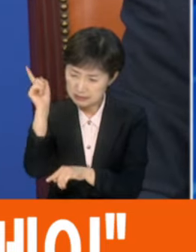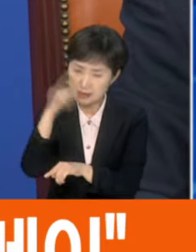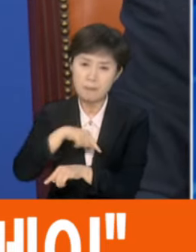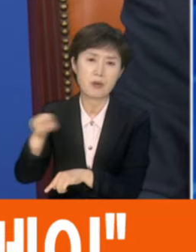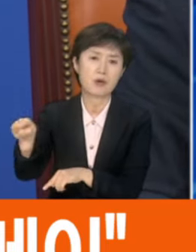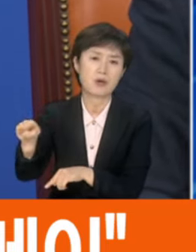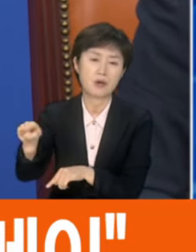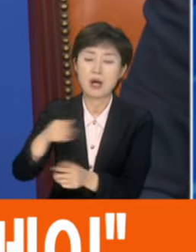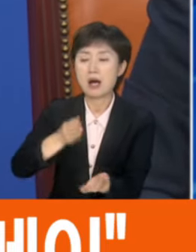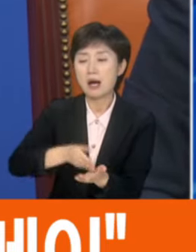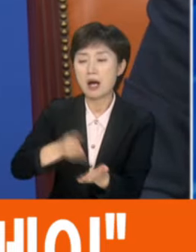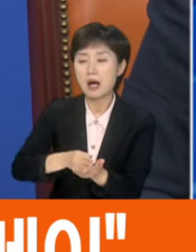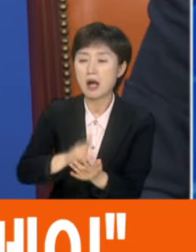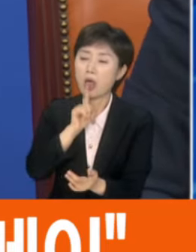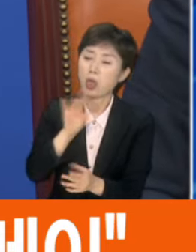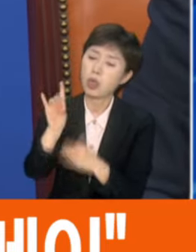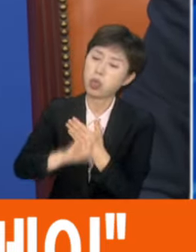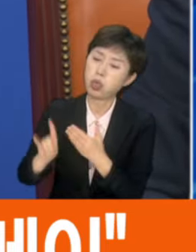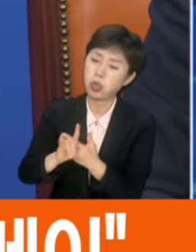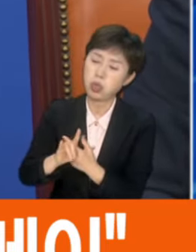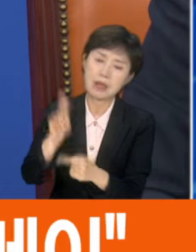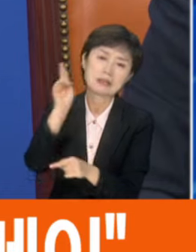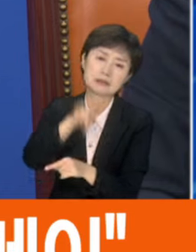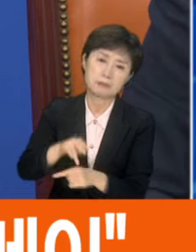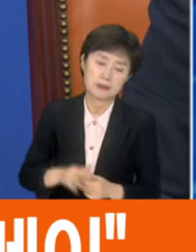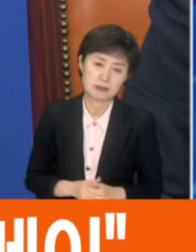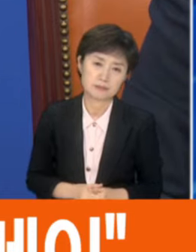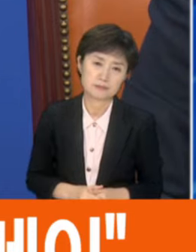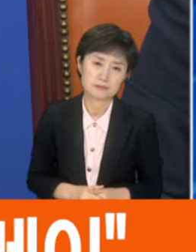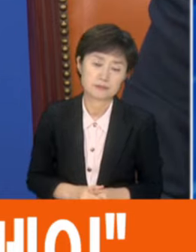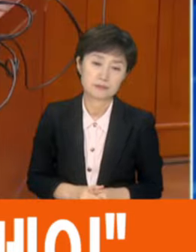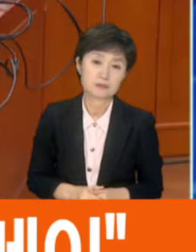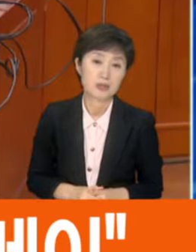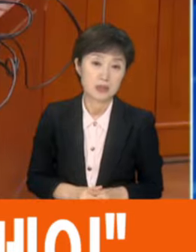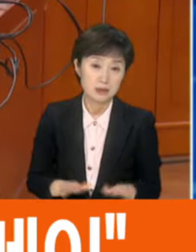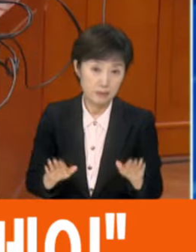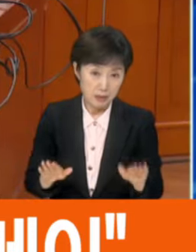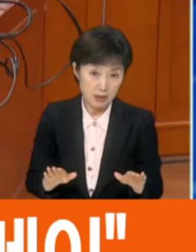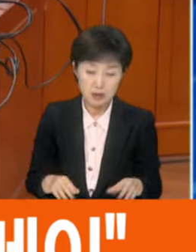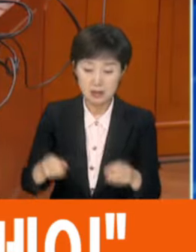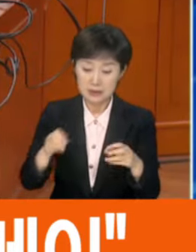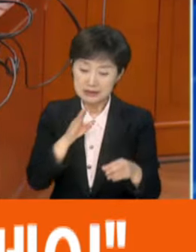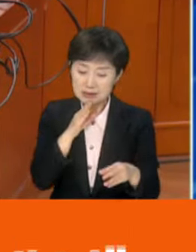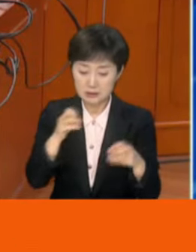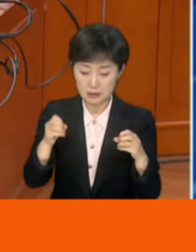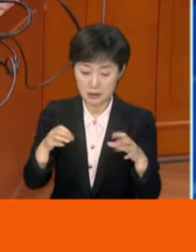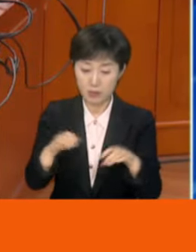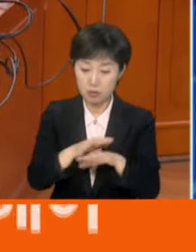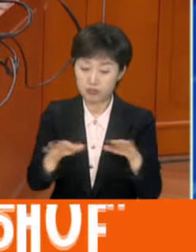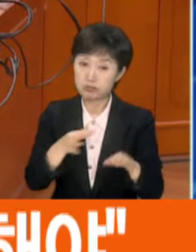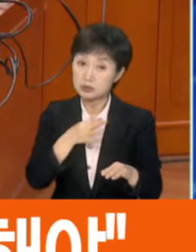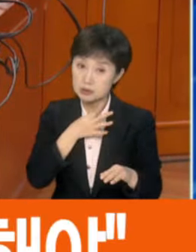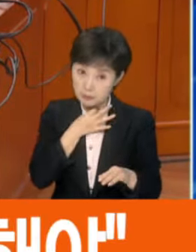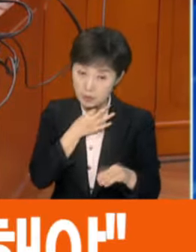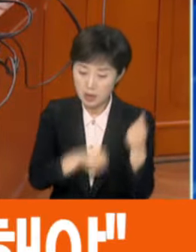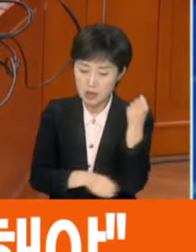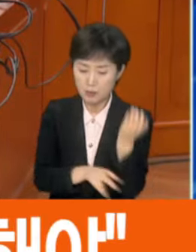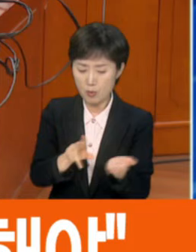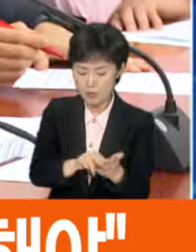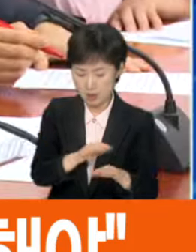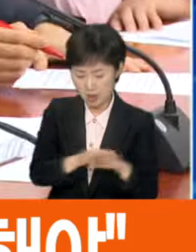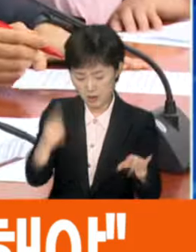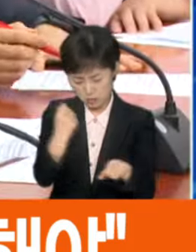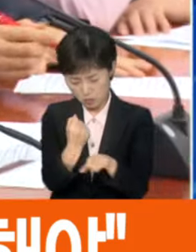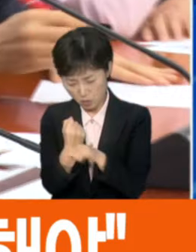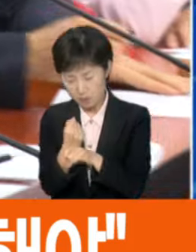한 대표가 언론 플레이를 세게 하고 있는 것 같다고 를습니다 그러면서 실질적 대화와 타협을 이끌 근본 대책을 고민해야